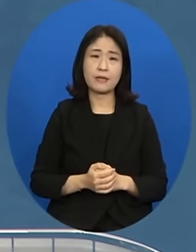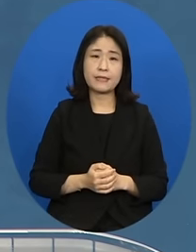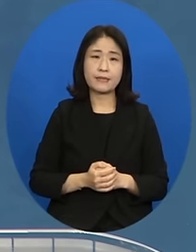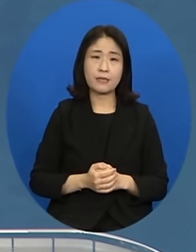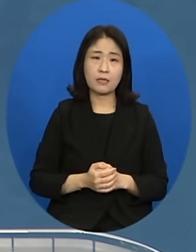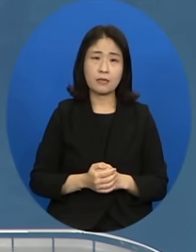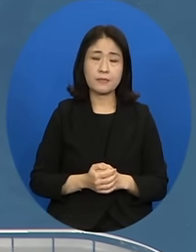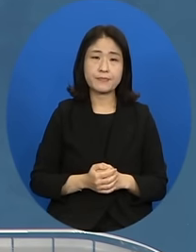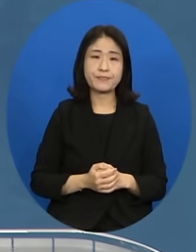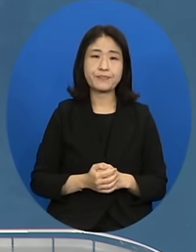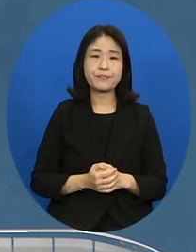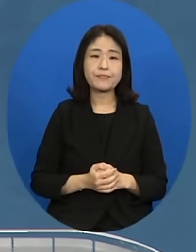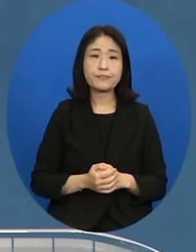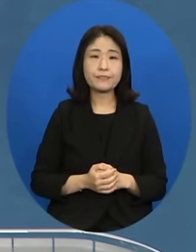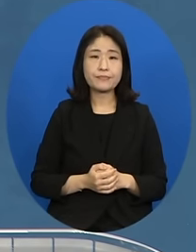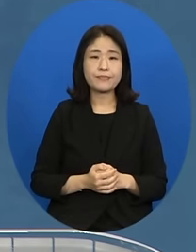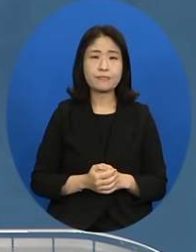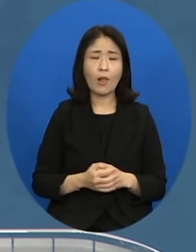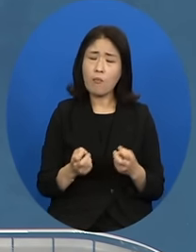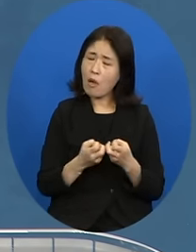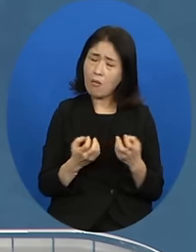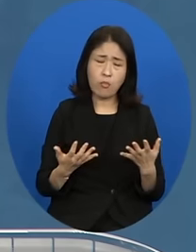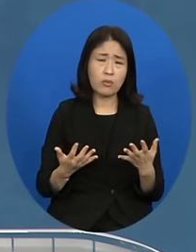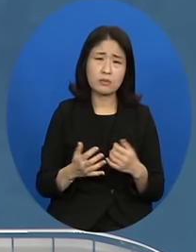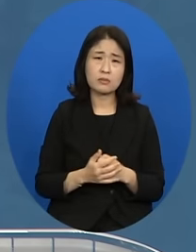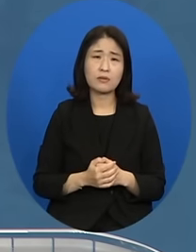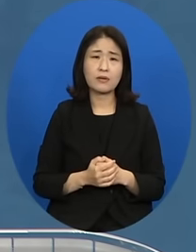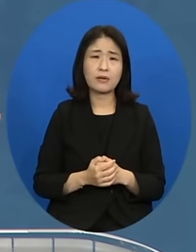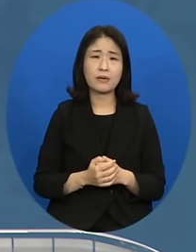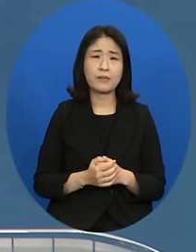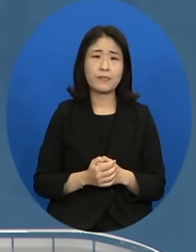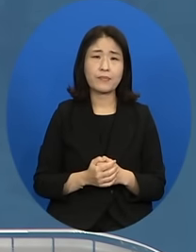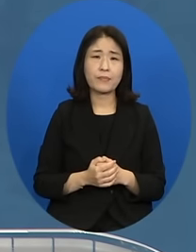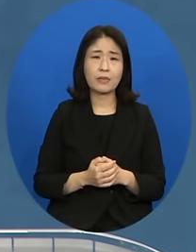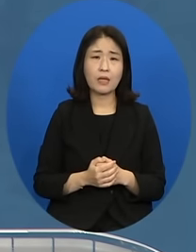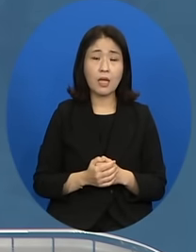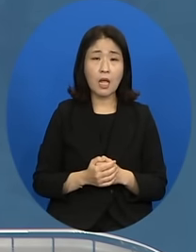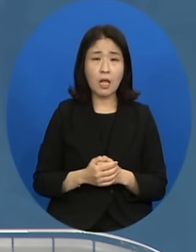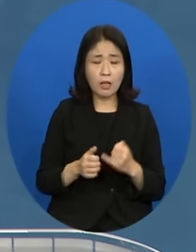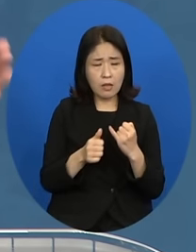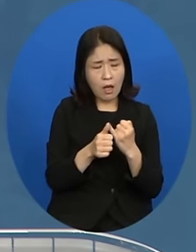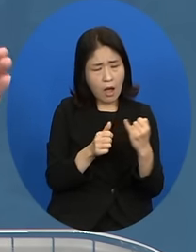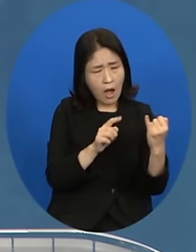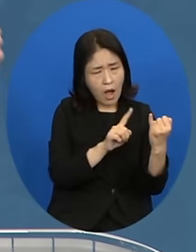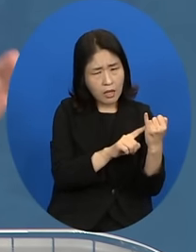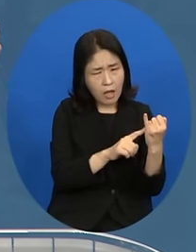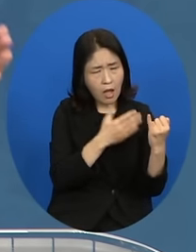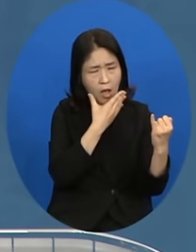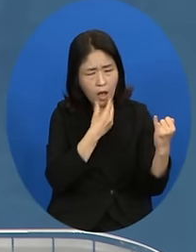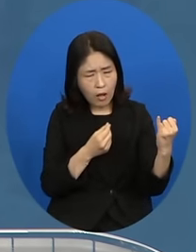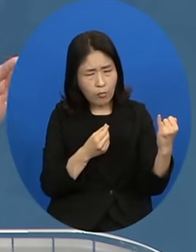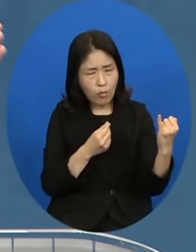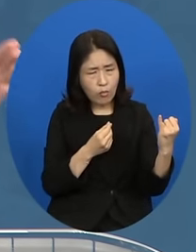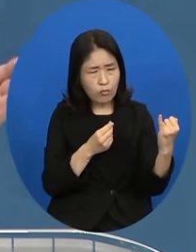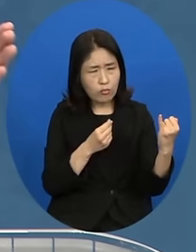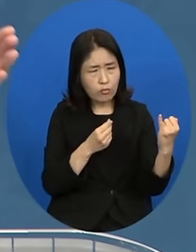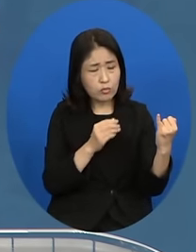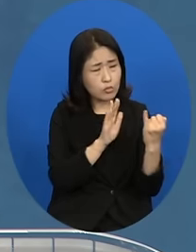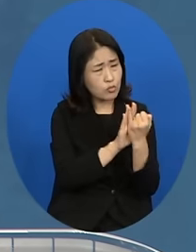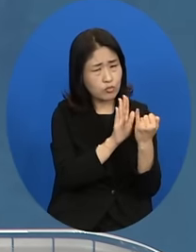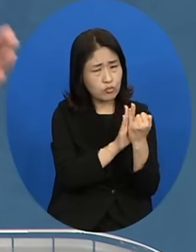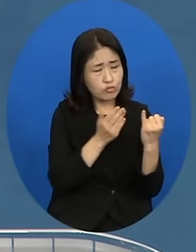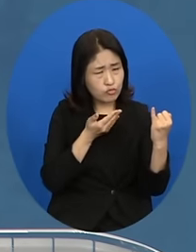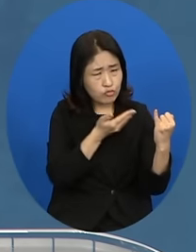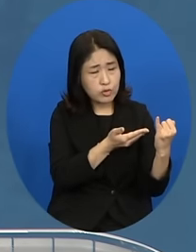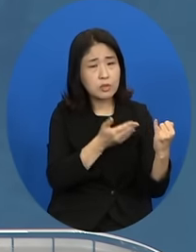모르겠더라고요. 사역은 열심히 하는데 내가 사랑한다고 하는 내 아내도 행복하게 해줄 수 없는 게